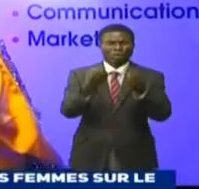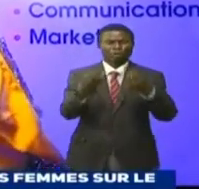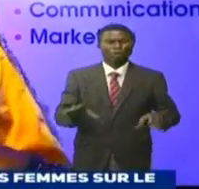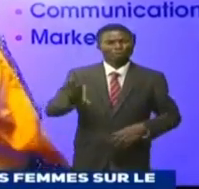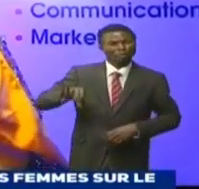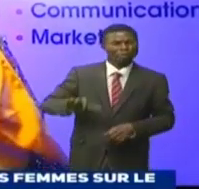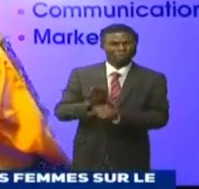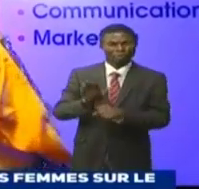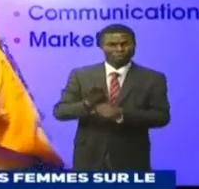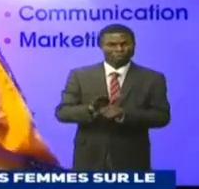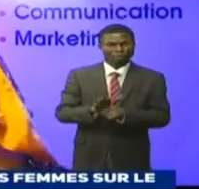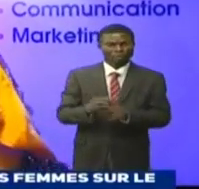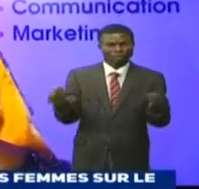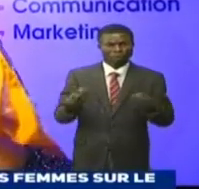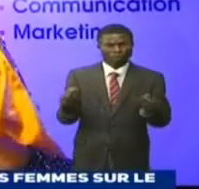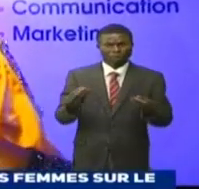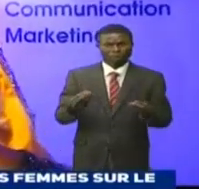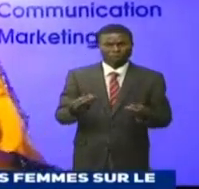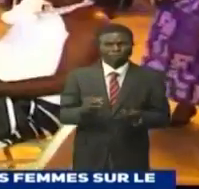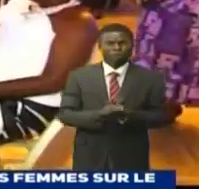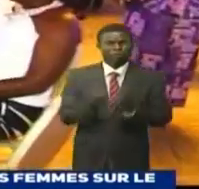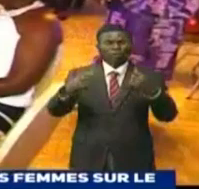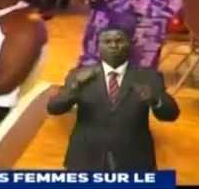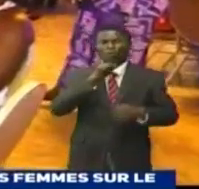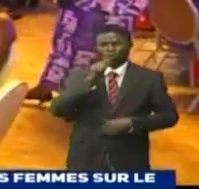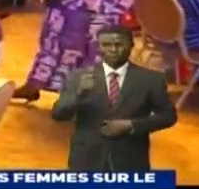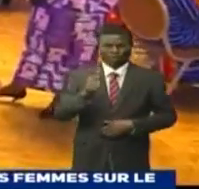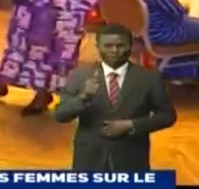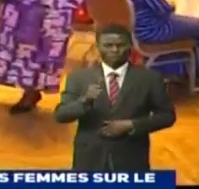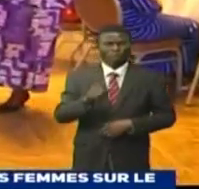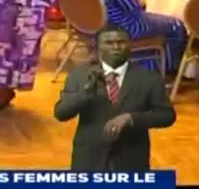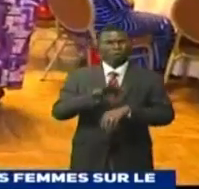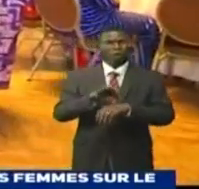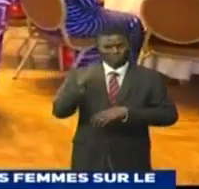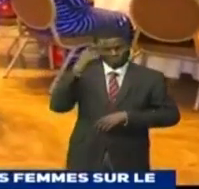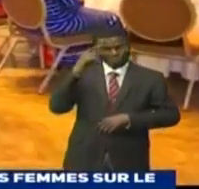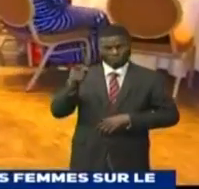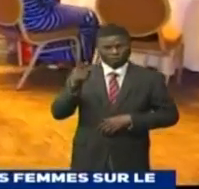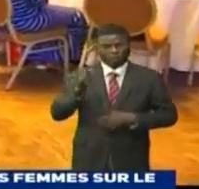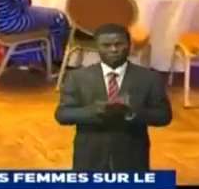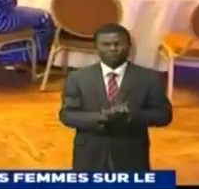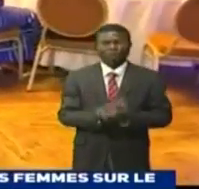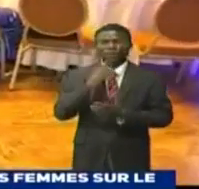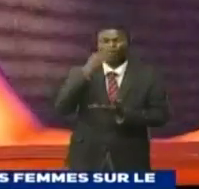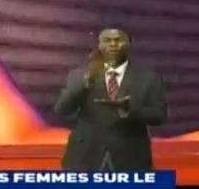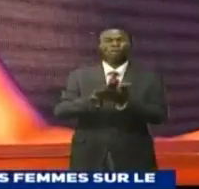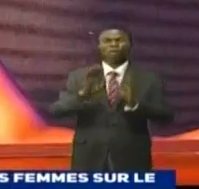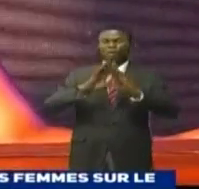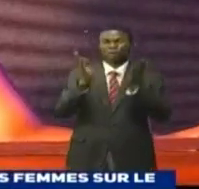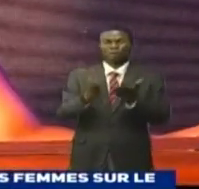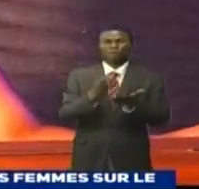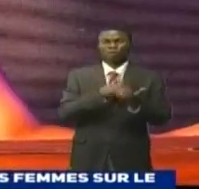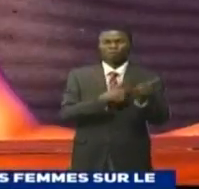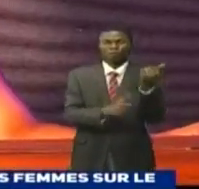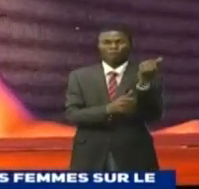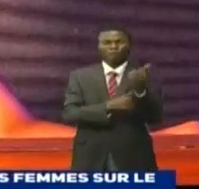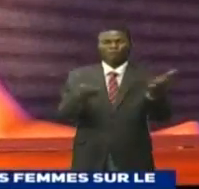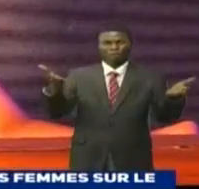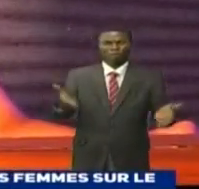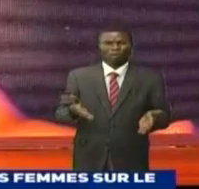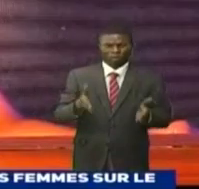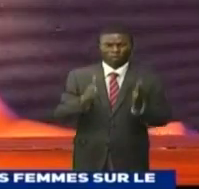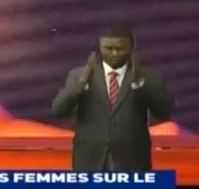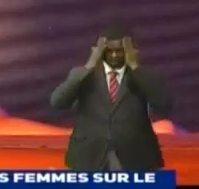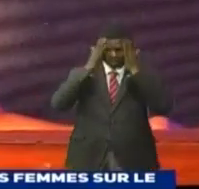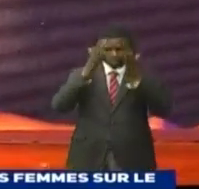dont la covid parce que tu pouvais pas aller au marché pour vendre c'était une occasion pour Gisèle catald de remercier tous les participants pour la tension accordé